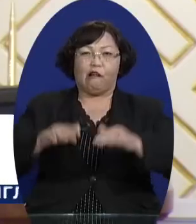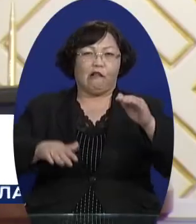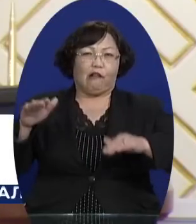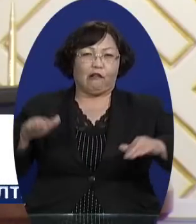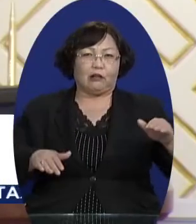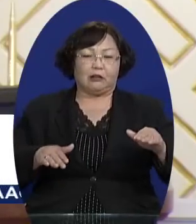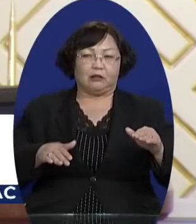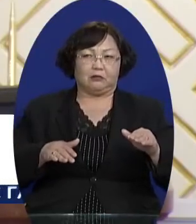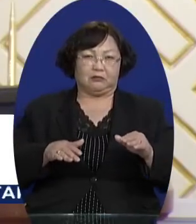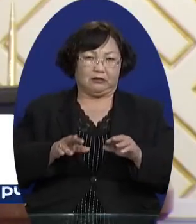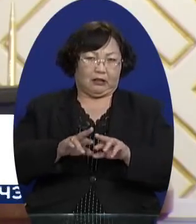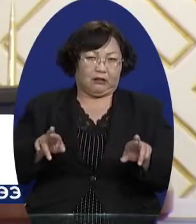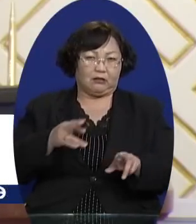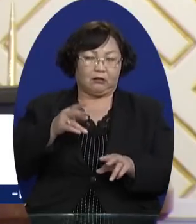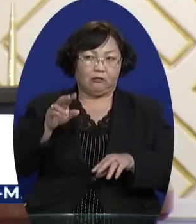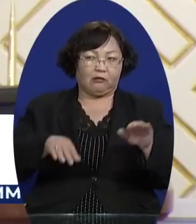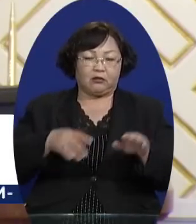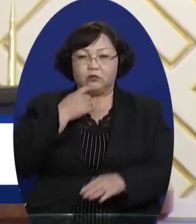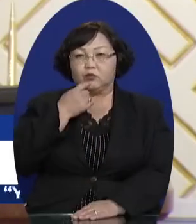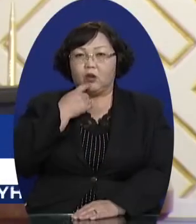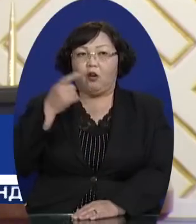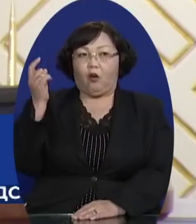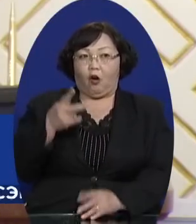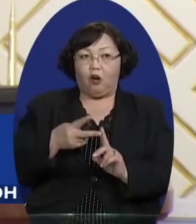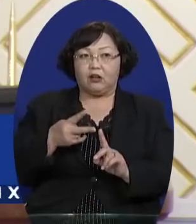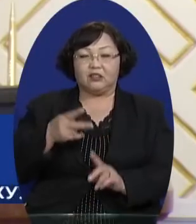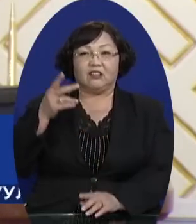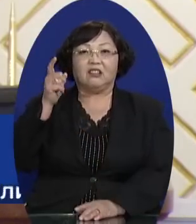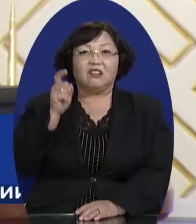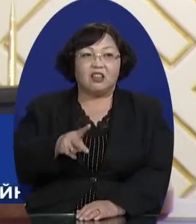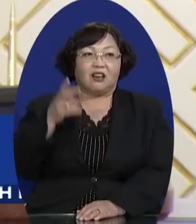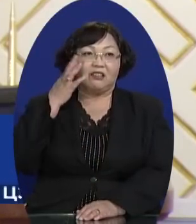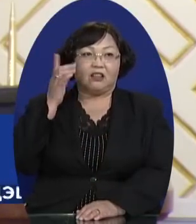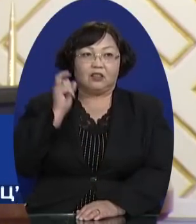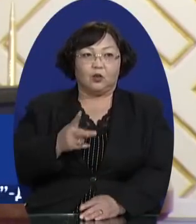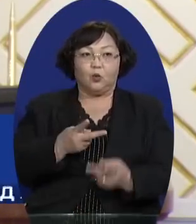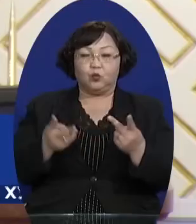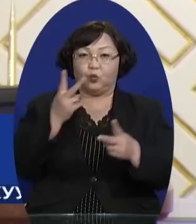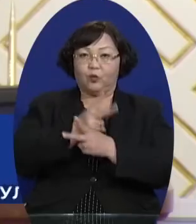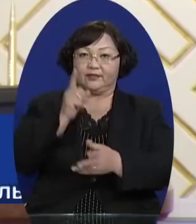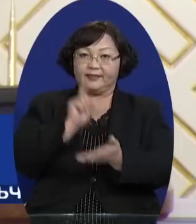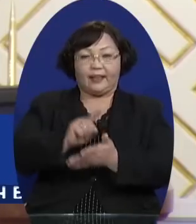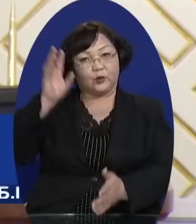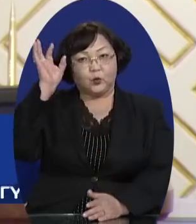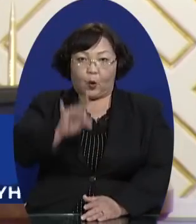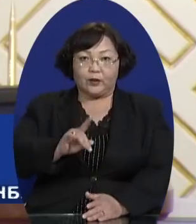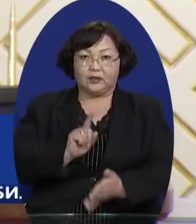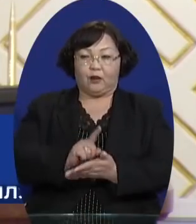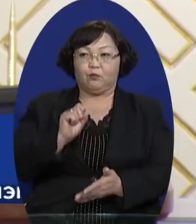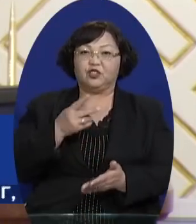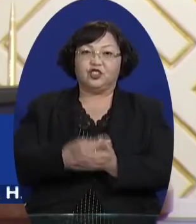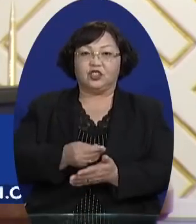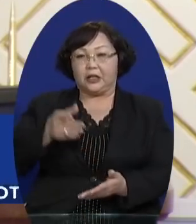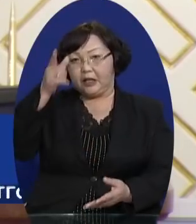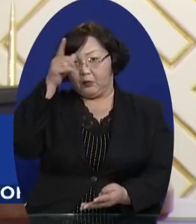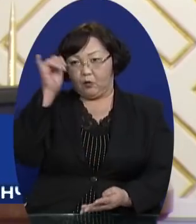улсад явж байгаа хоёр дахь хэл гадаад хэл үндсэн хэлээ ингээд хуульчлаа шууд хулган шаардах юм бол Монгол улсад явуулж байгаа Герман,